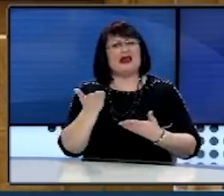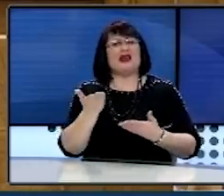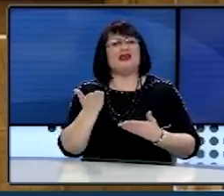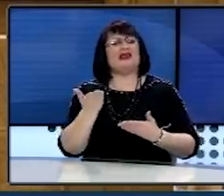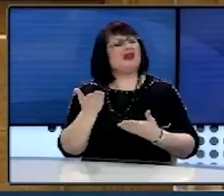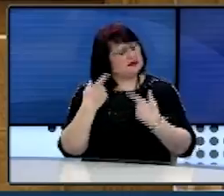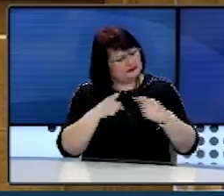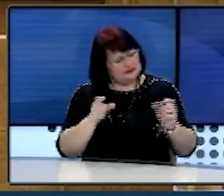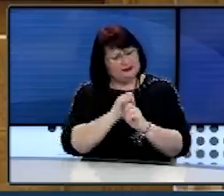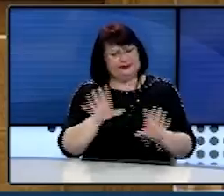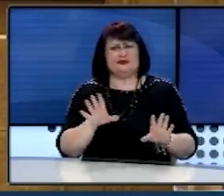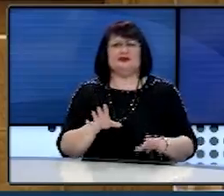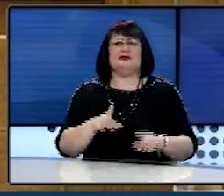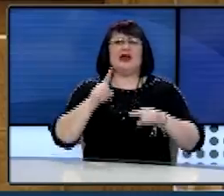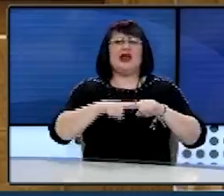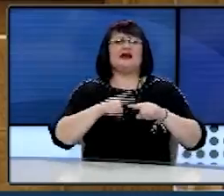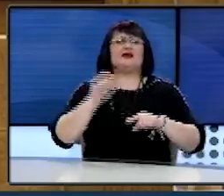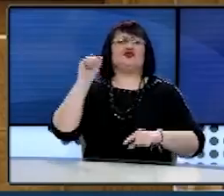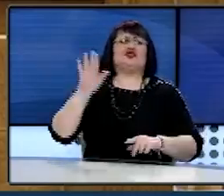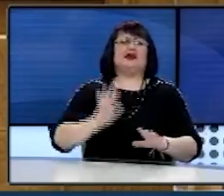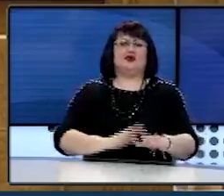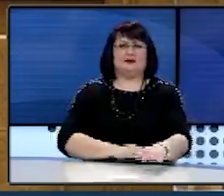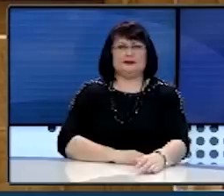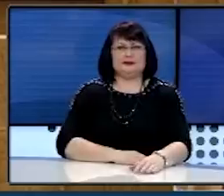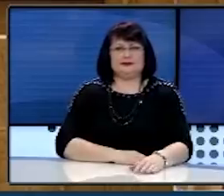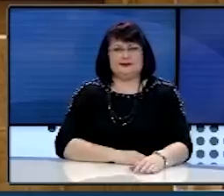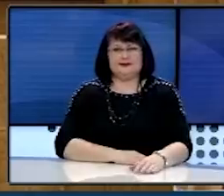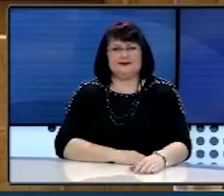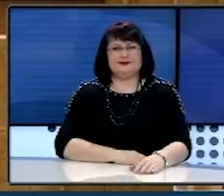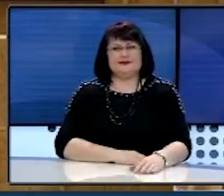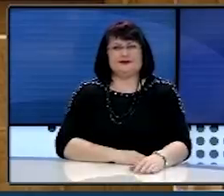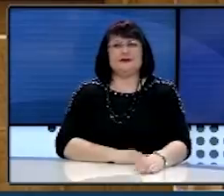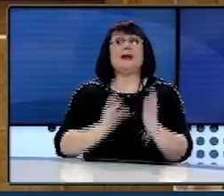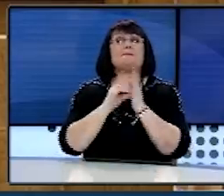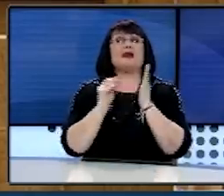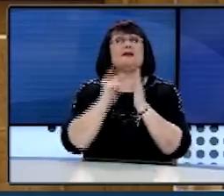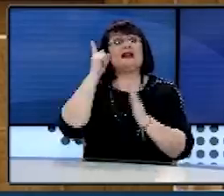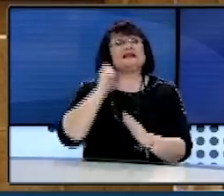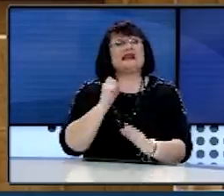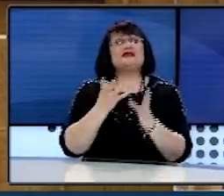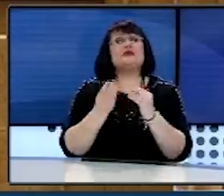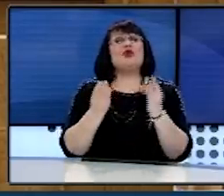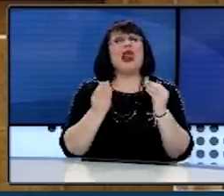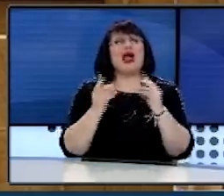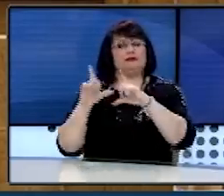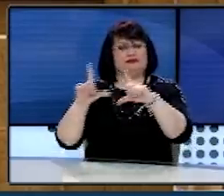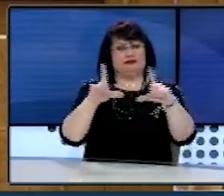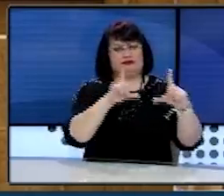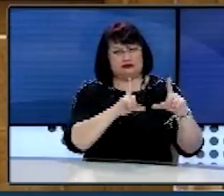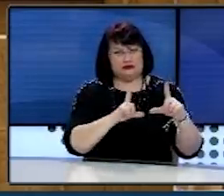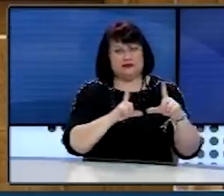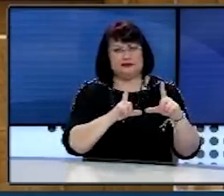φύλλα, εφημερίδες και στην Ελλάδα και έξω. Ξέρετε, για παράδειγμα, ότι πολλά πλάνα που δείχνουν